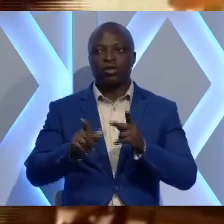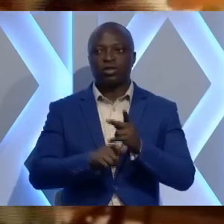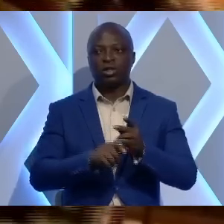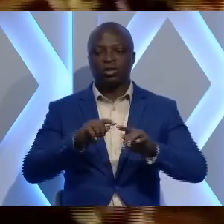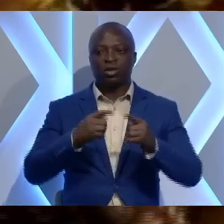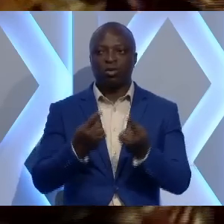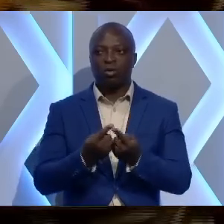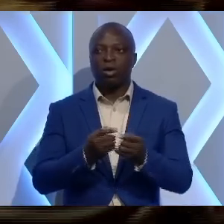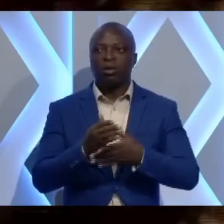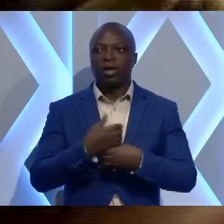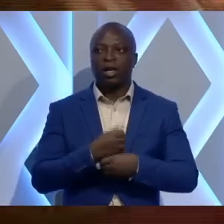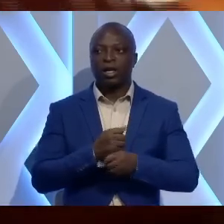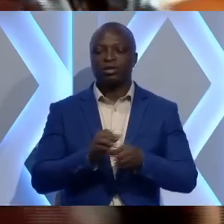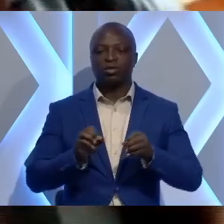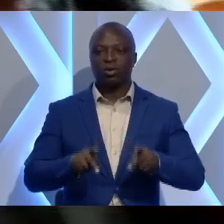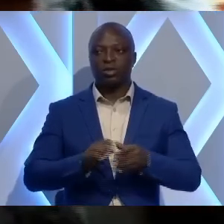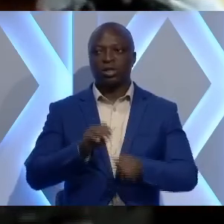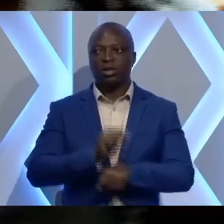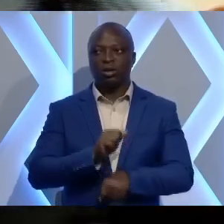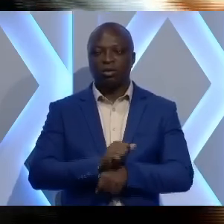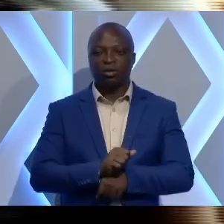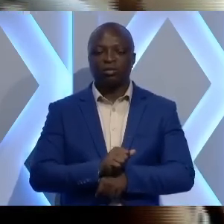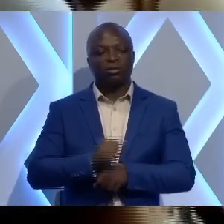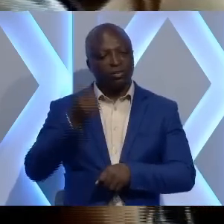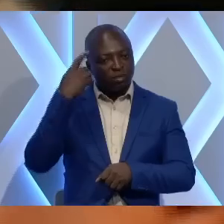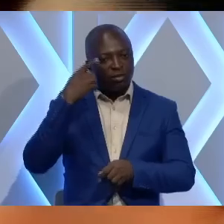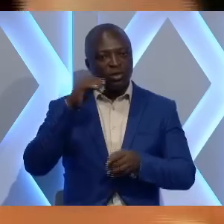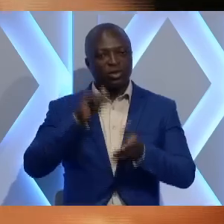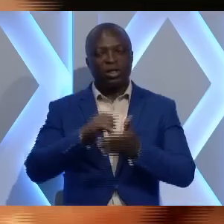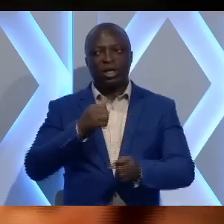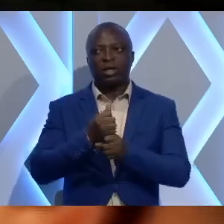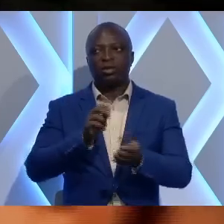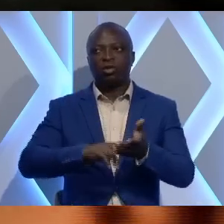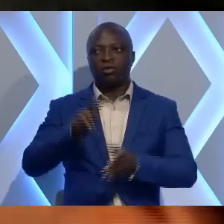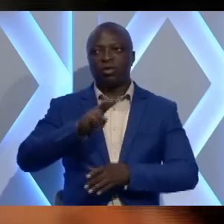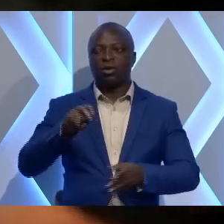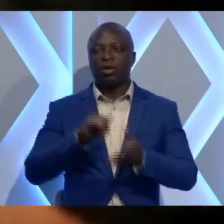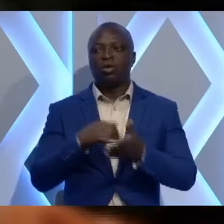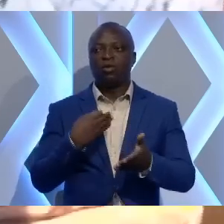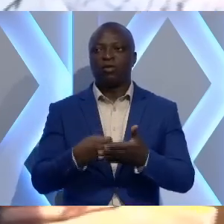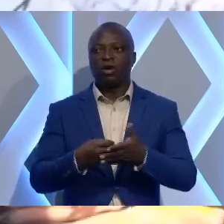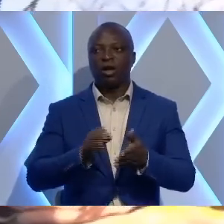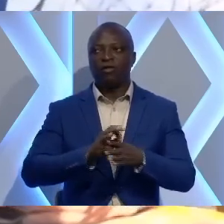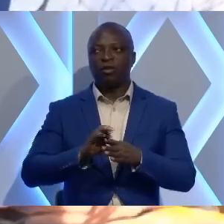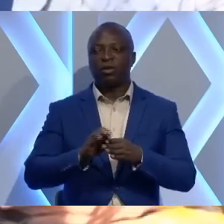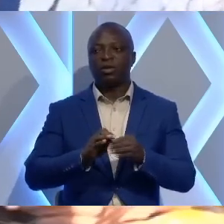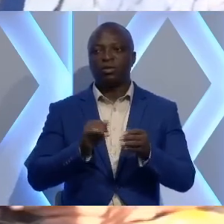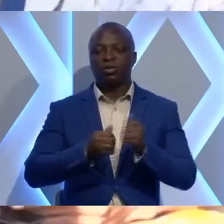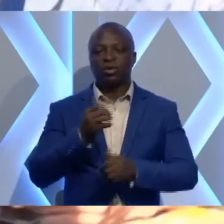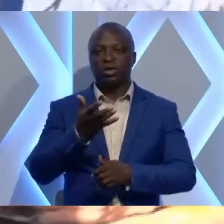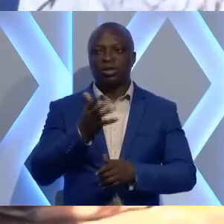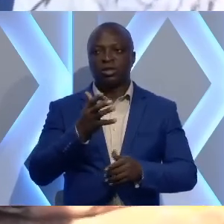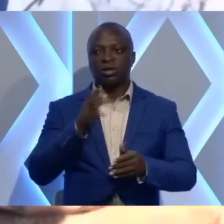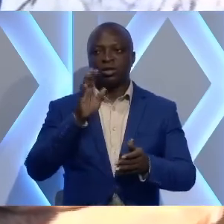cibles par la création des opportunités d'emploi. Pour la seule année 2022, le fonds a formé près de 5500 jeunes entrepreneurs